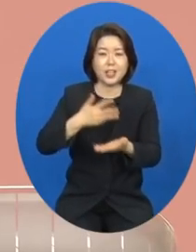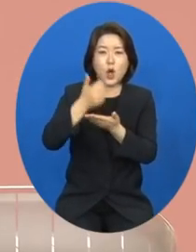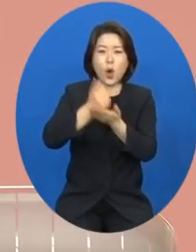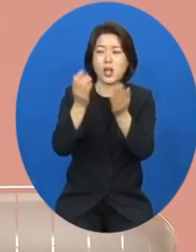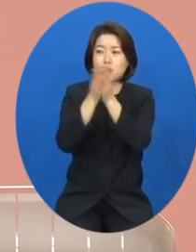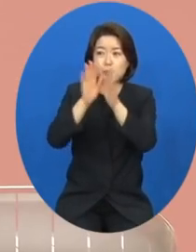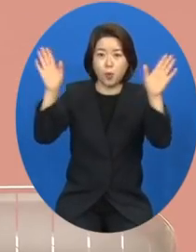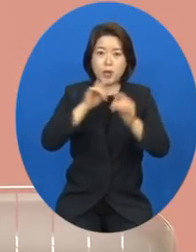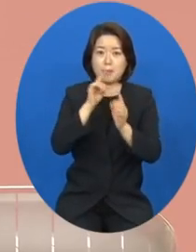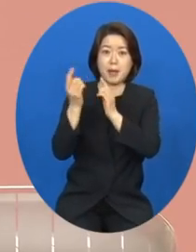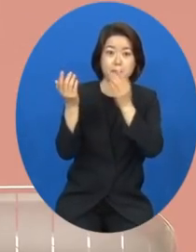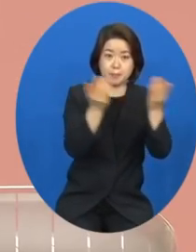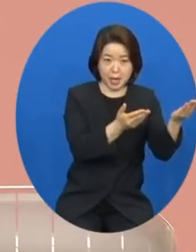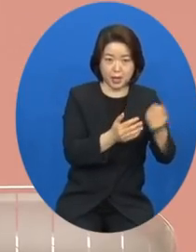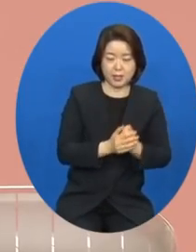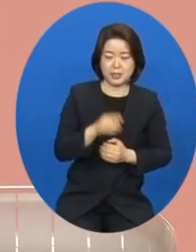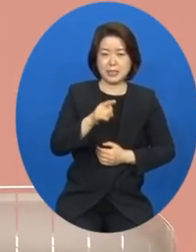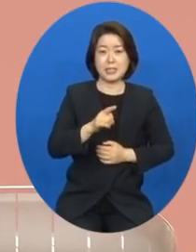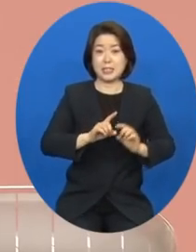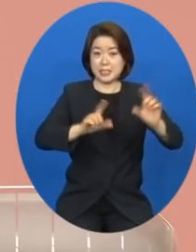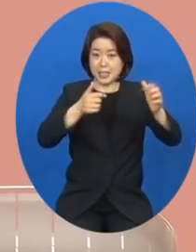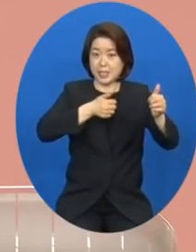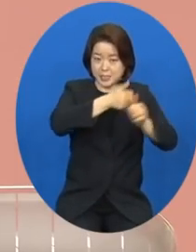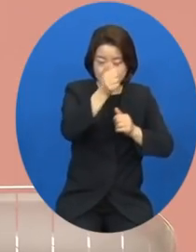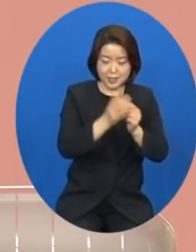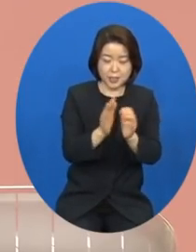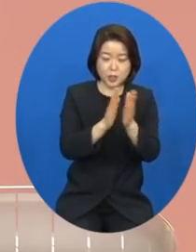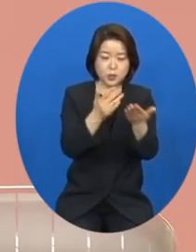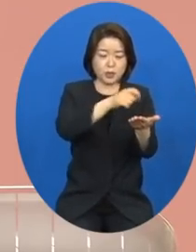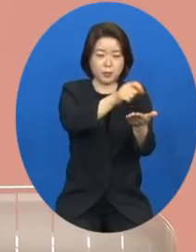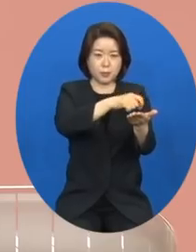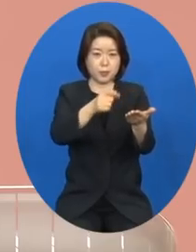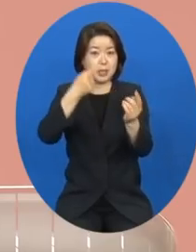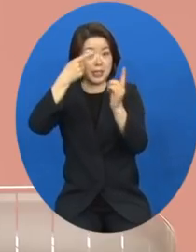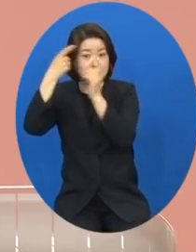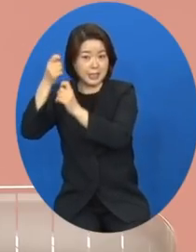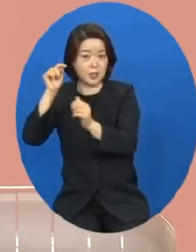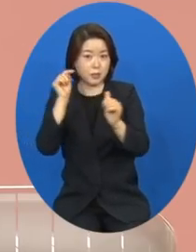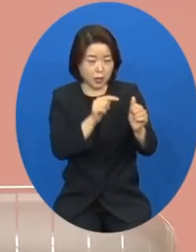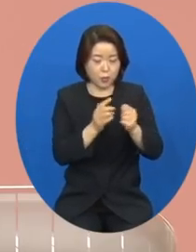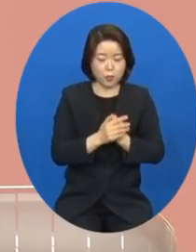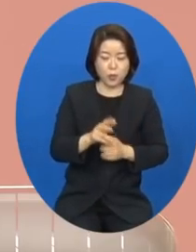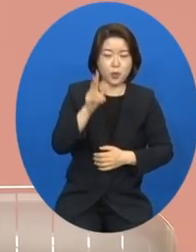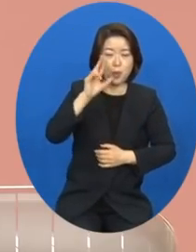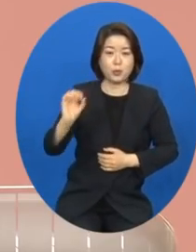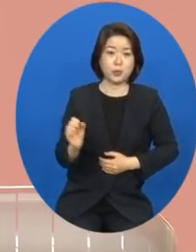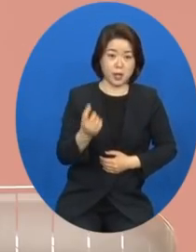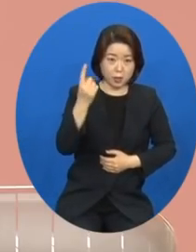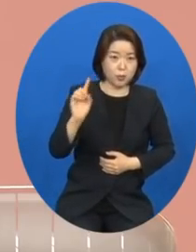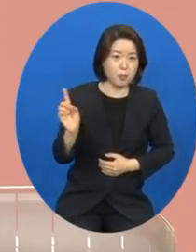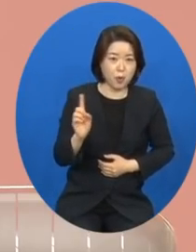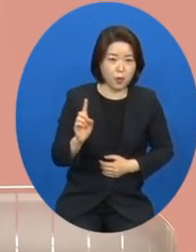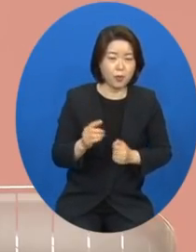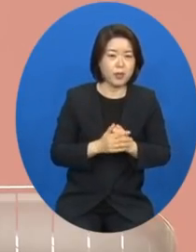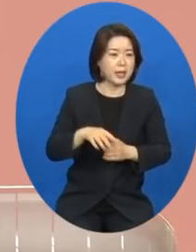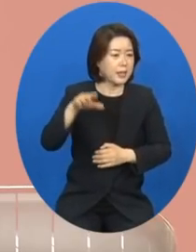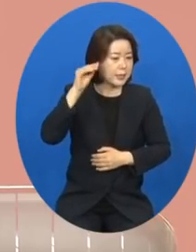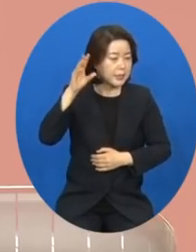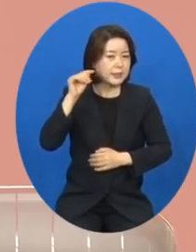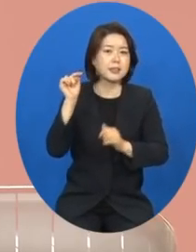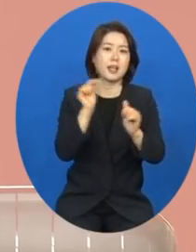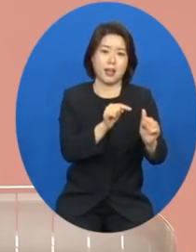이 사건을 이날의 승리를 책에 써서 기념이 되게 하고 여호수아를 하여금 어떻게 하라구요 그렇게